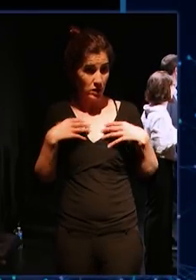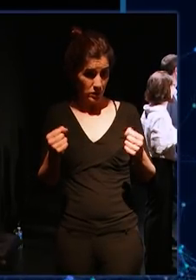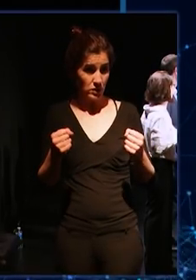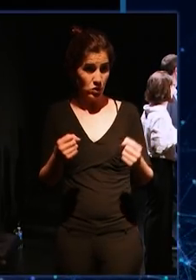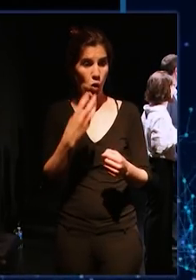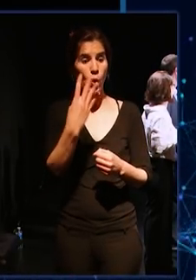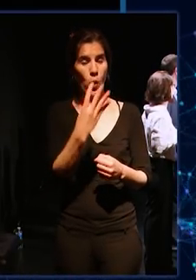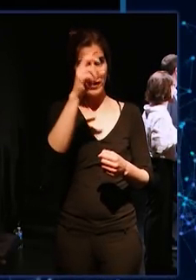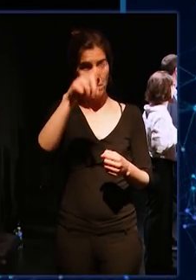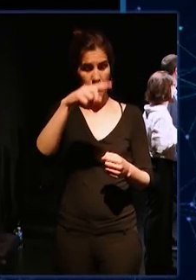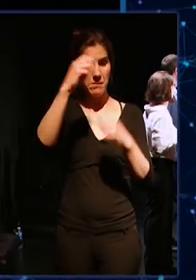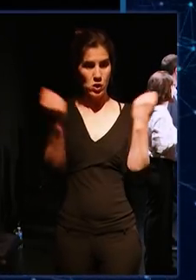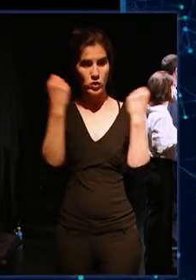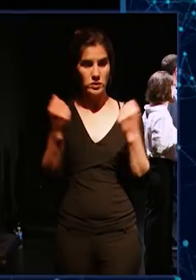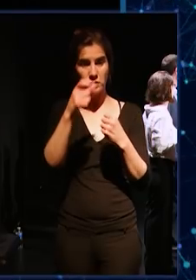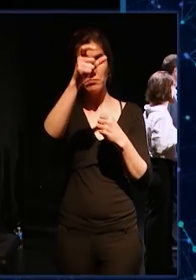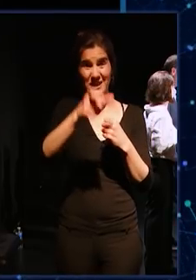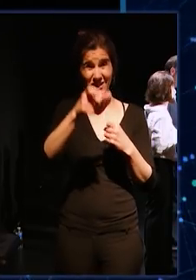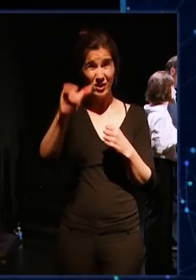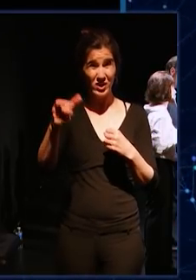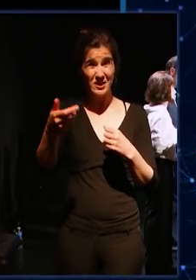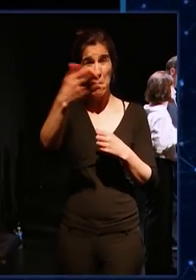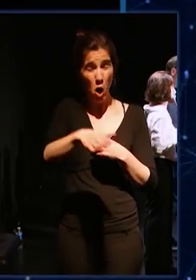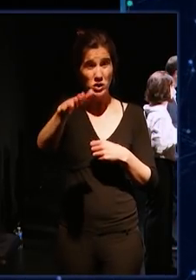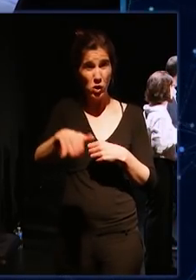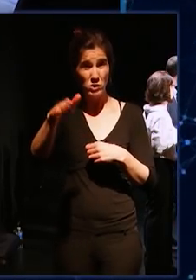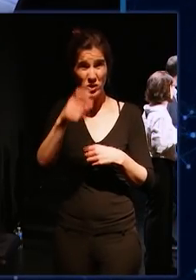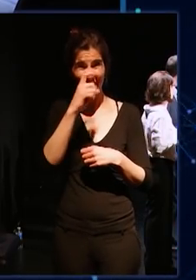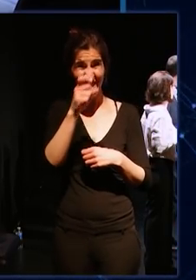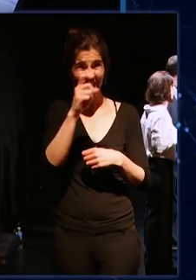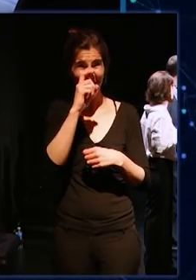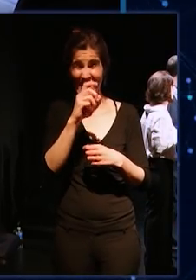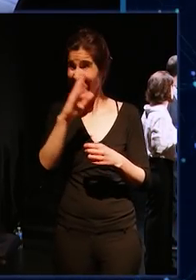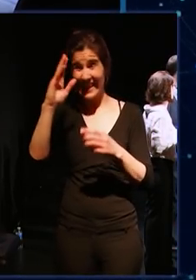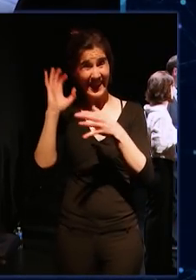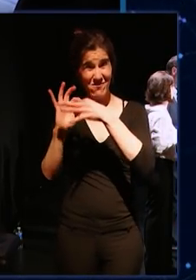4.200.000 persones de morts anuals directament vinculades a la qualitat de l'aire.